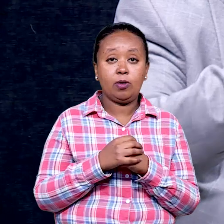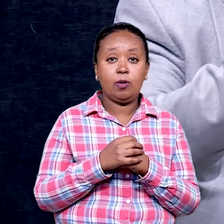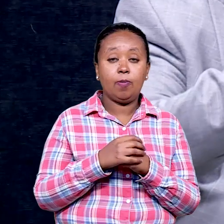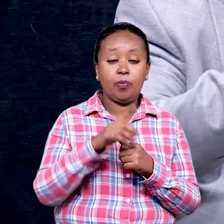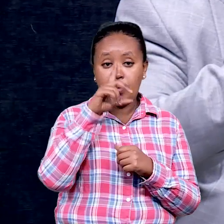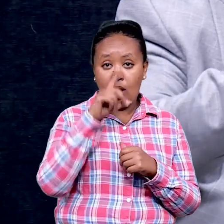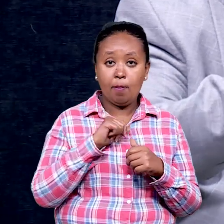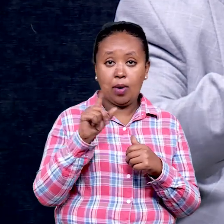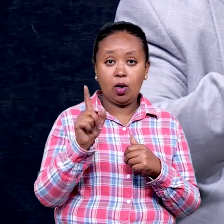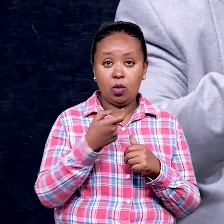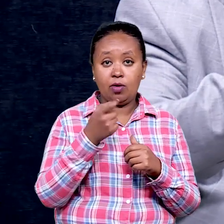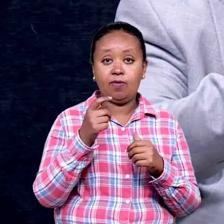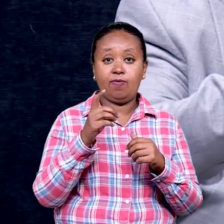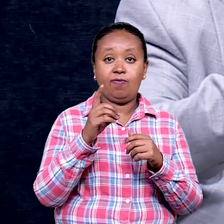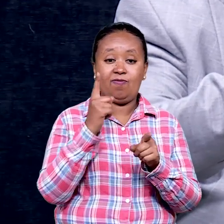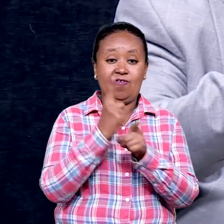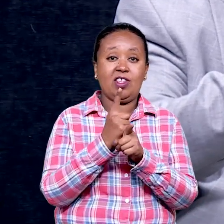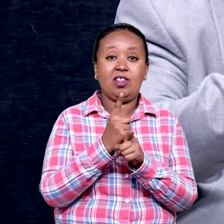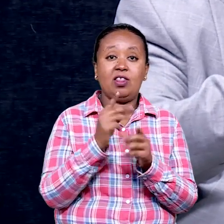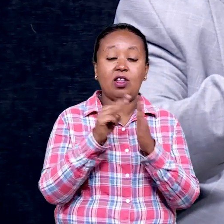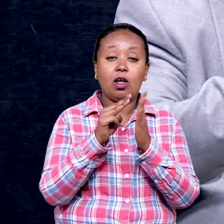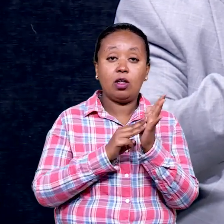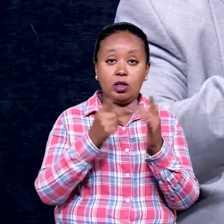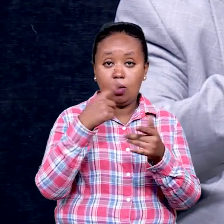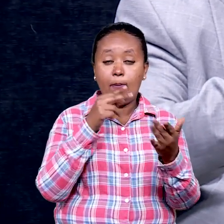የሆነ የፍትህ ስርዓት እንዲመጣ በጎ ተጽዕኖ